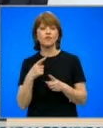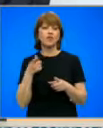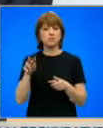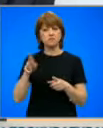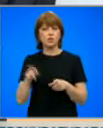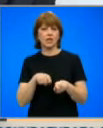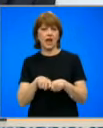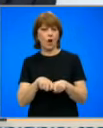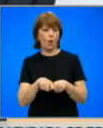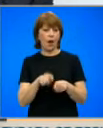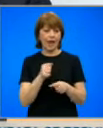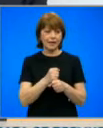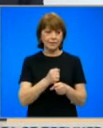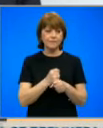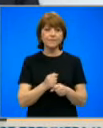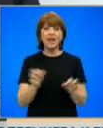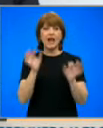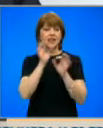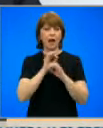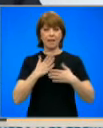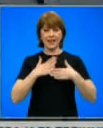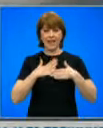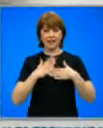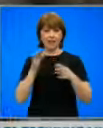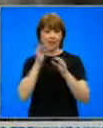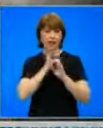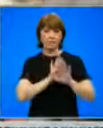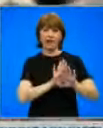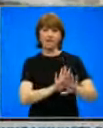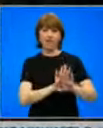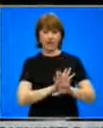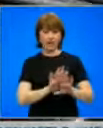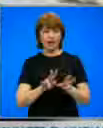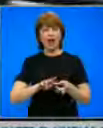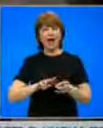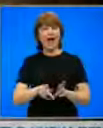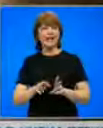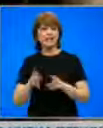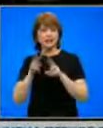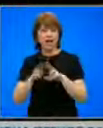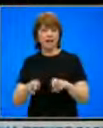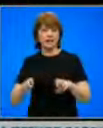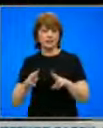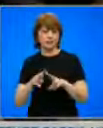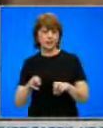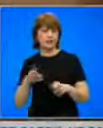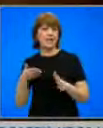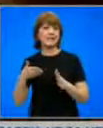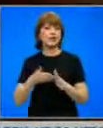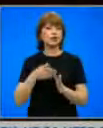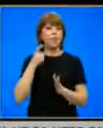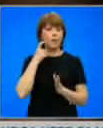колегите, че вече няма наши, няма ваши. По повод развитието на разследването срещу бившия премиер Бойко